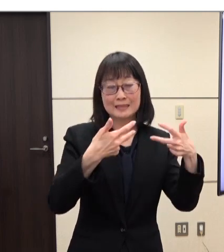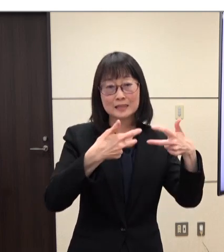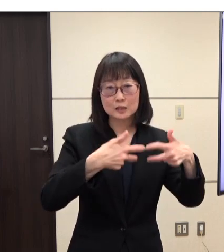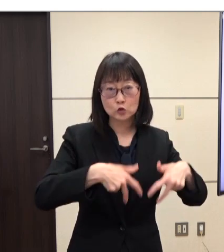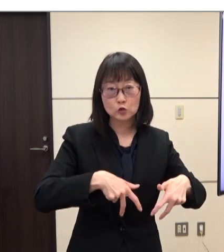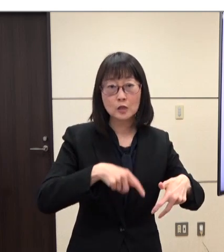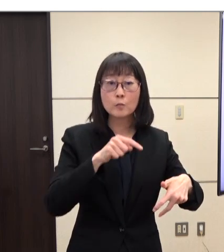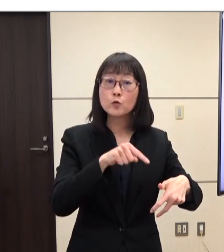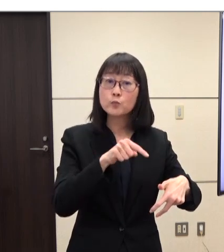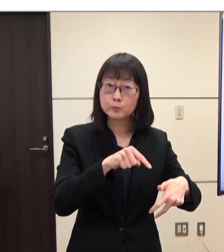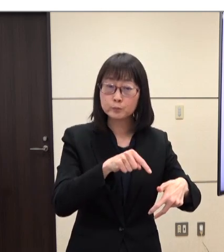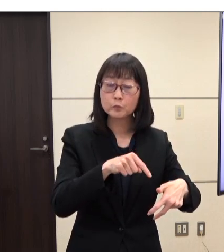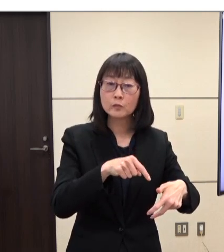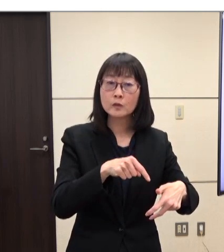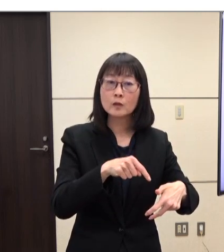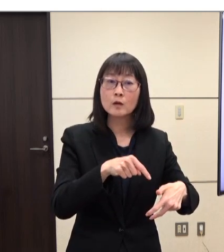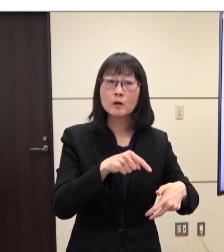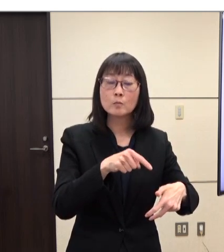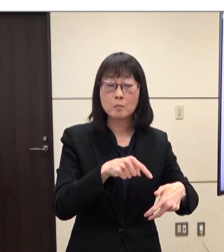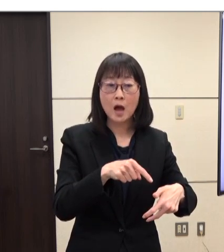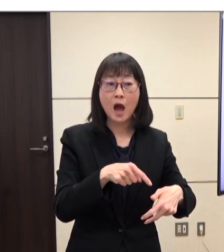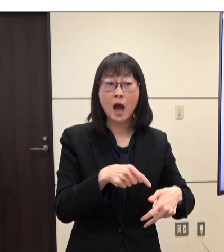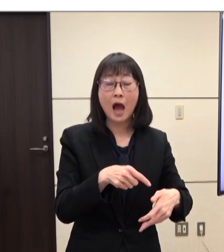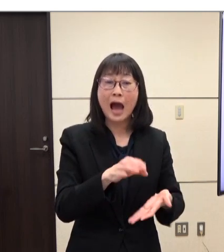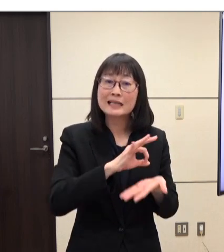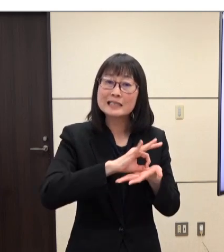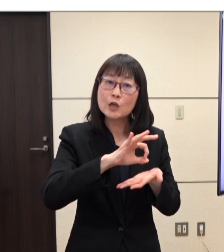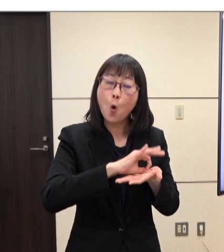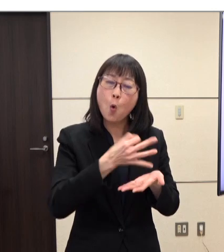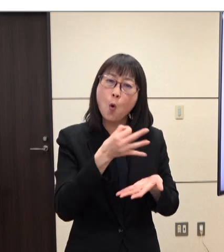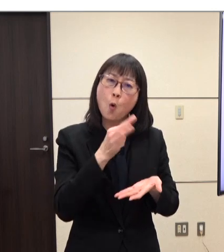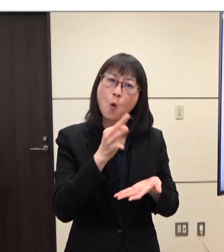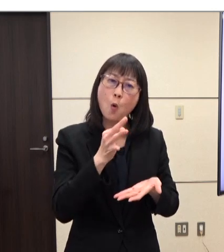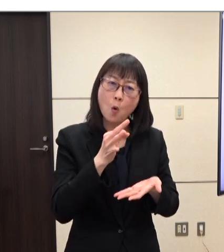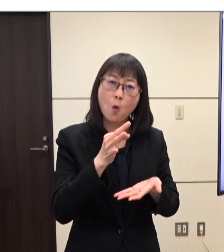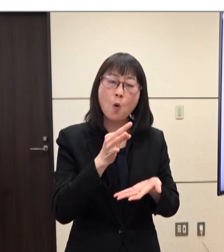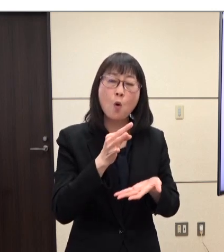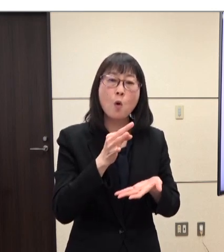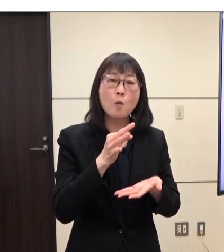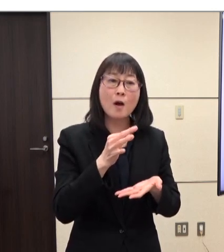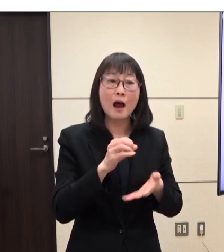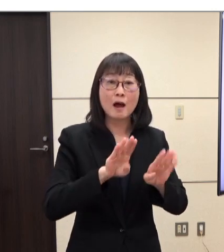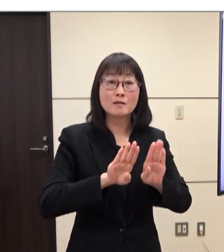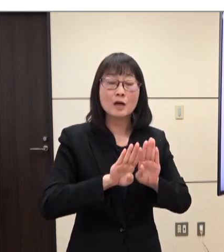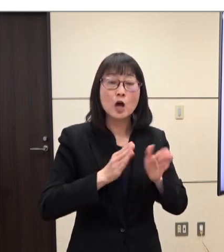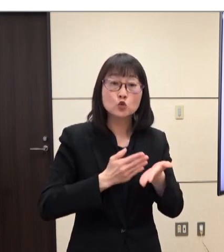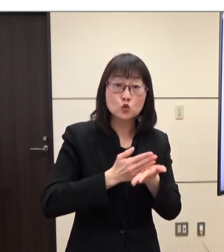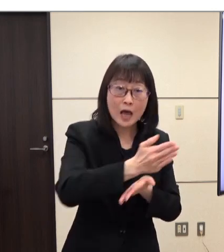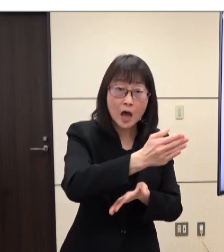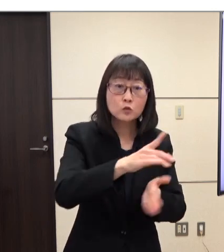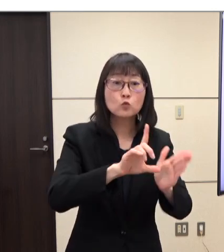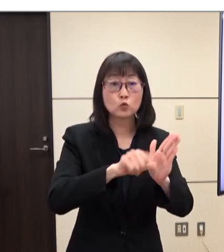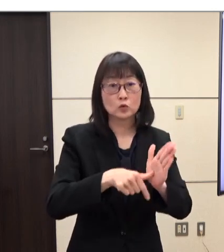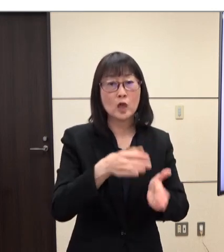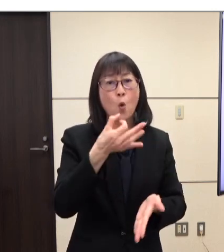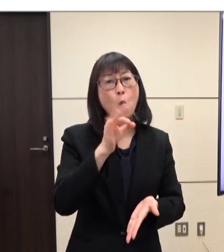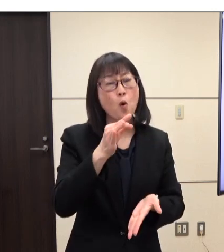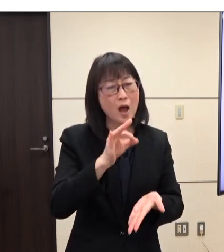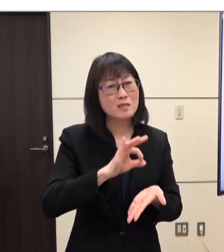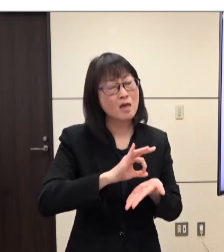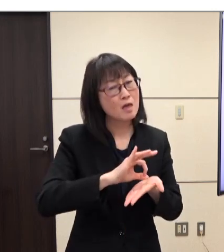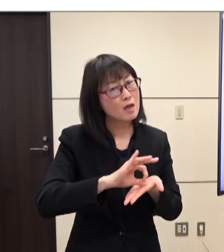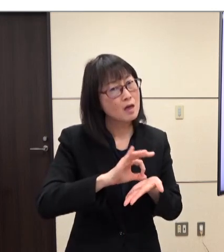コスト面みたいなところは、どのぐらい導入費用というのがかかるものなんでしょうか。 はい、これは、